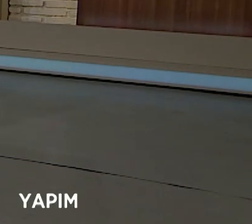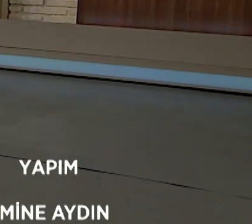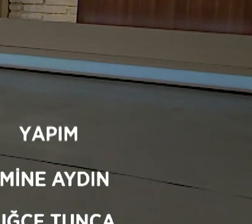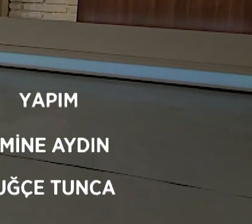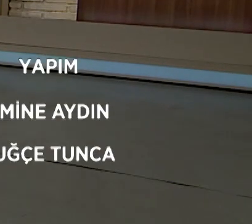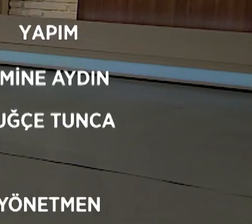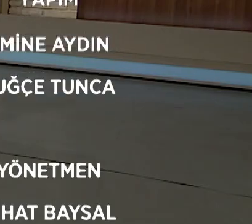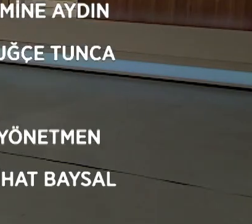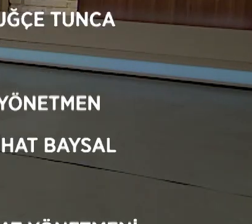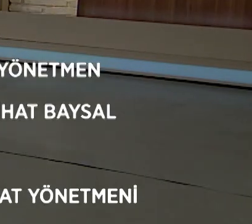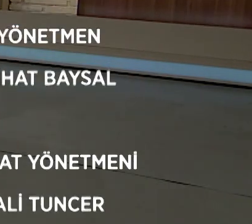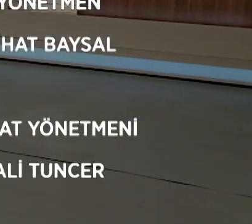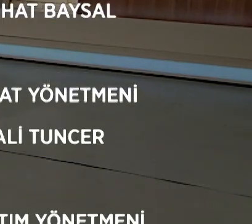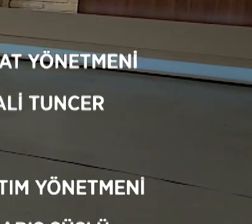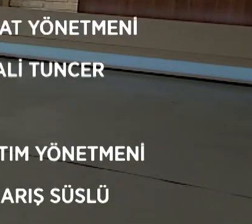Evet